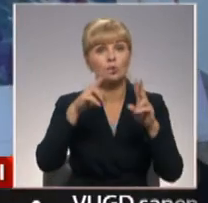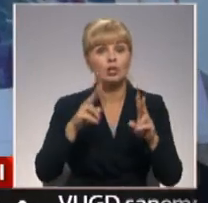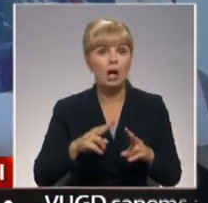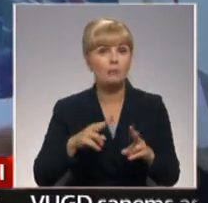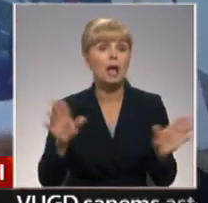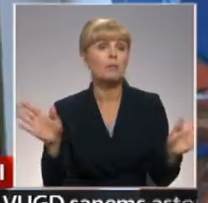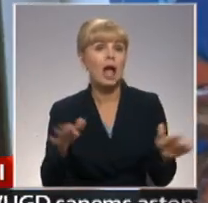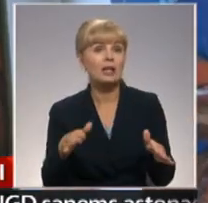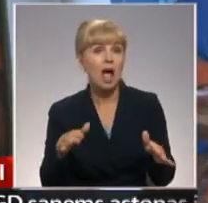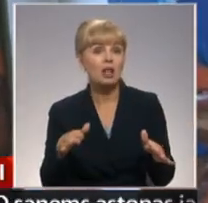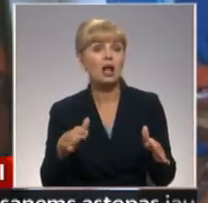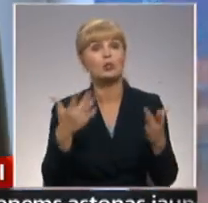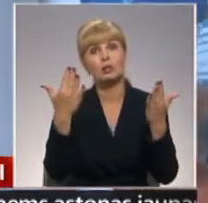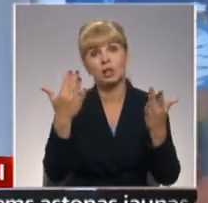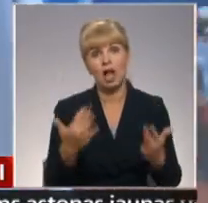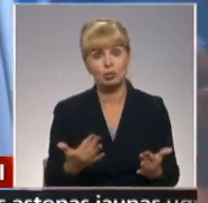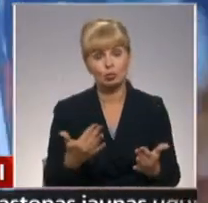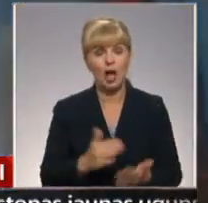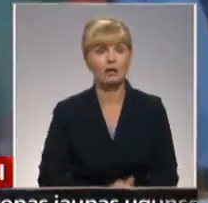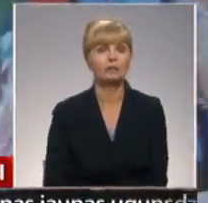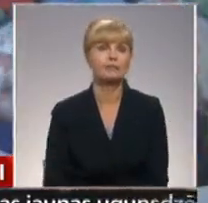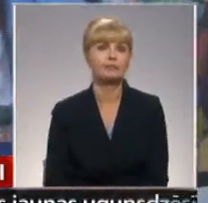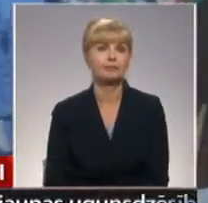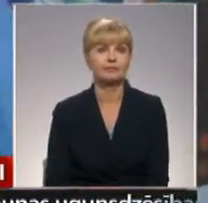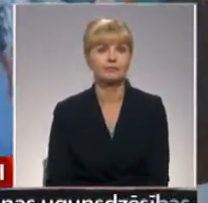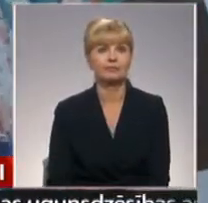plenēru rezultāti. Ausmas Prukte, Andrejs Mažāns, Latgales reģionālā televīzija.